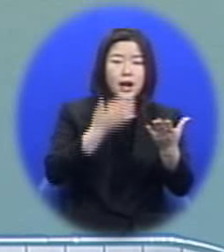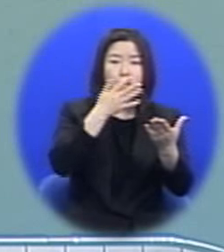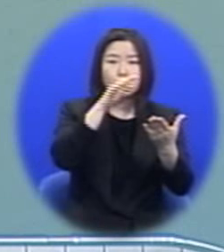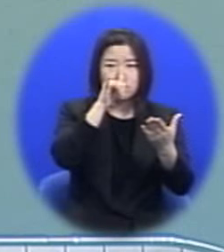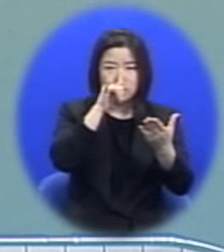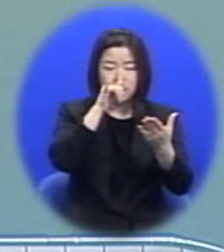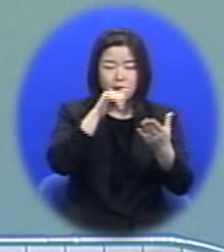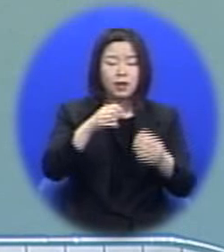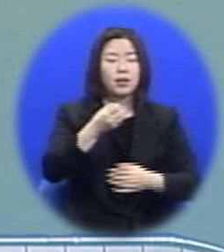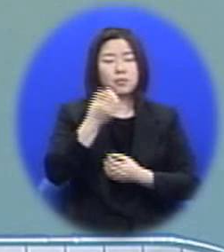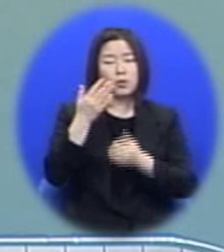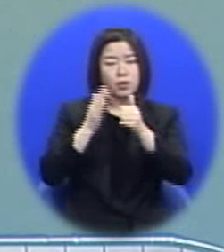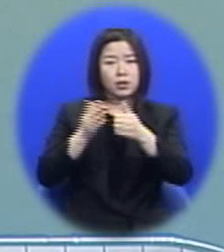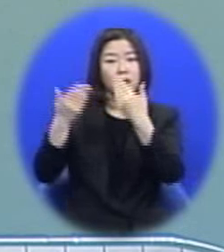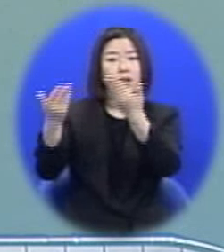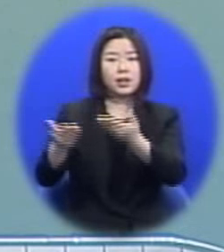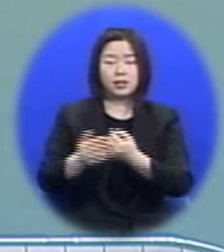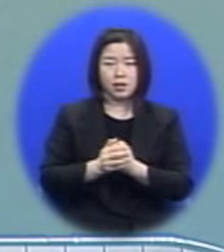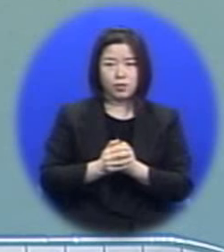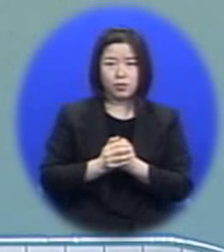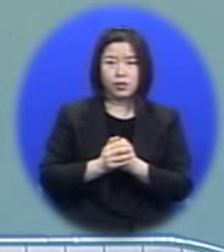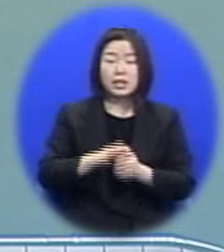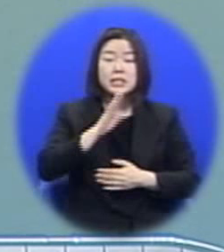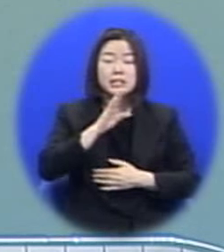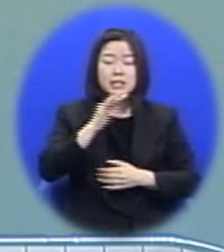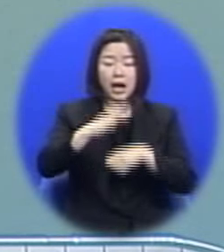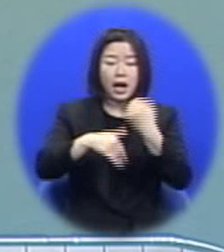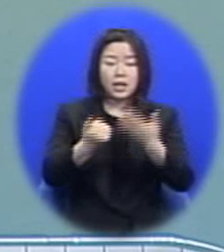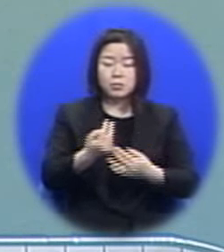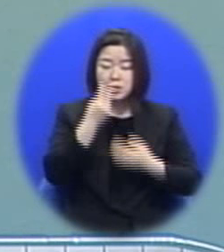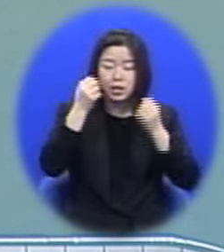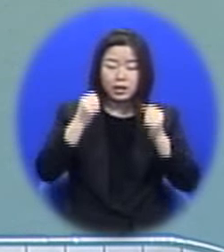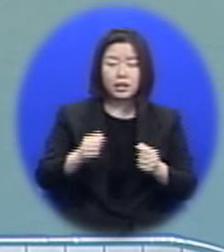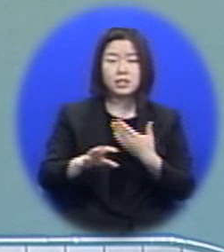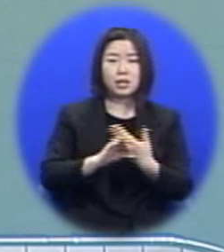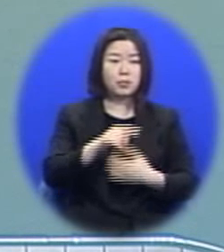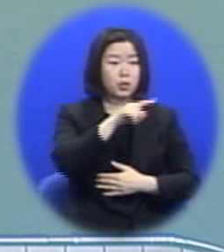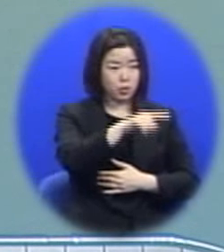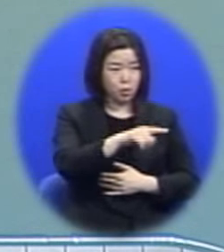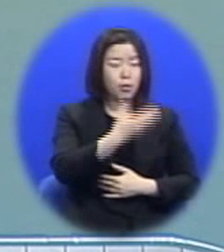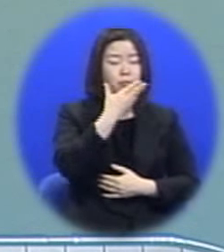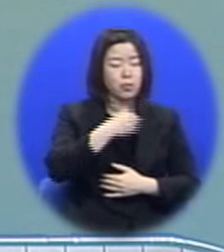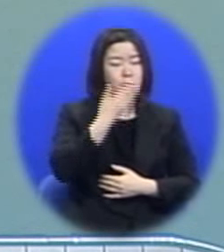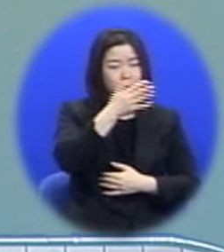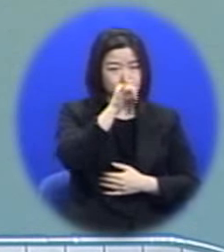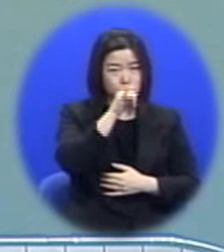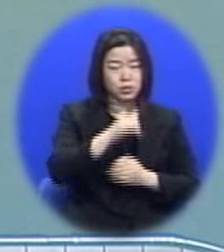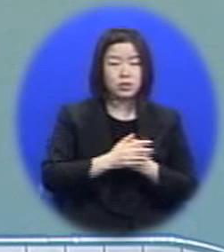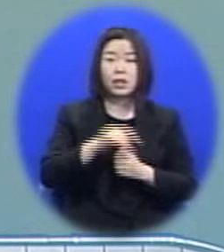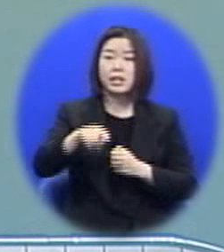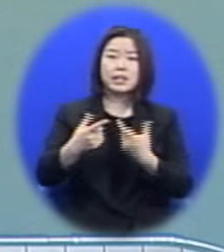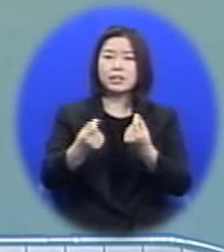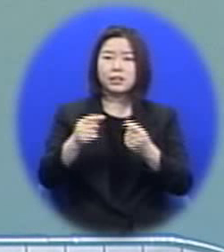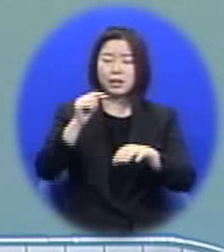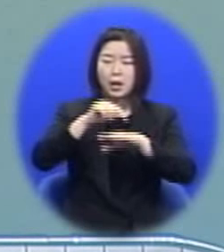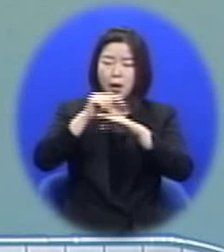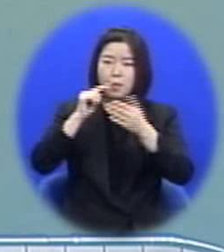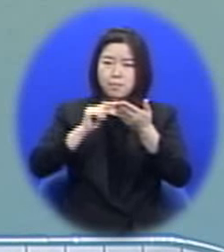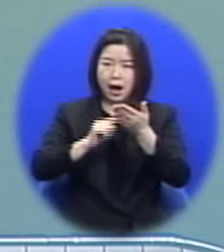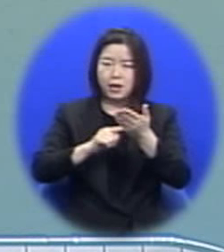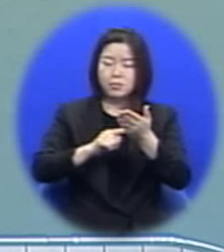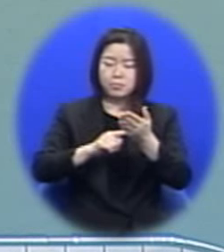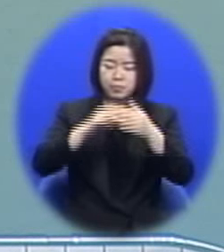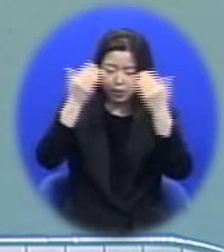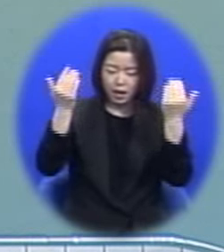부모라도 하나님이 진짜 살아계시다면 너는 복을 받을 거야. 그렇게 좀 부모님에게 해보라는 거예요.